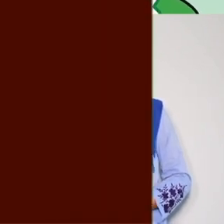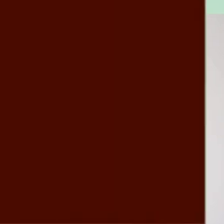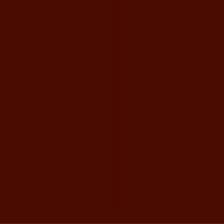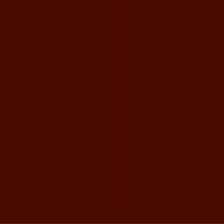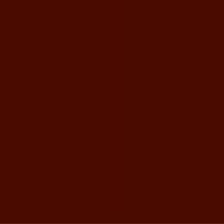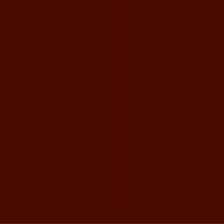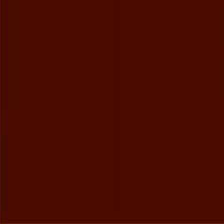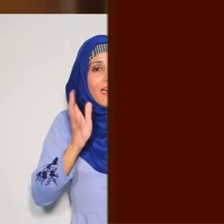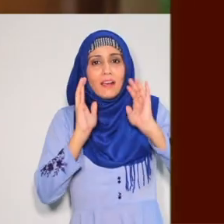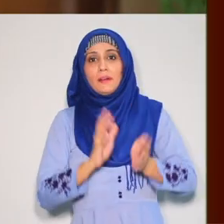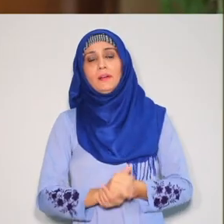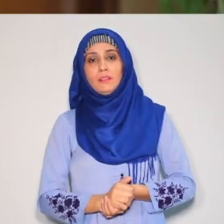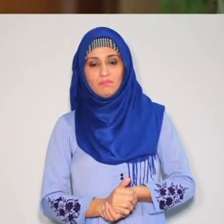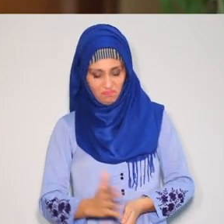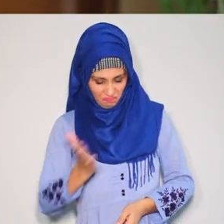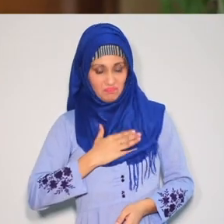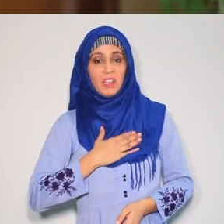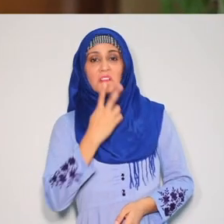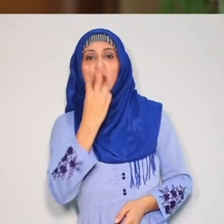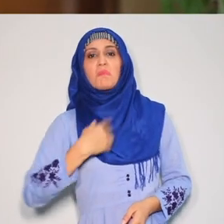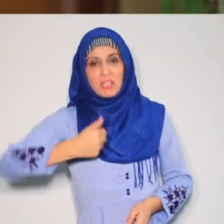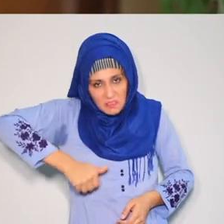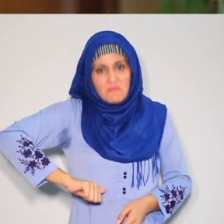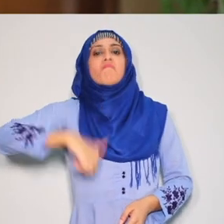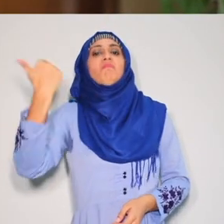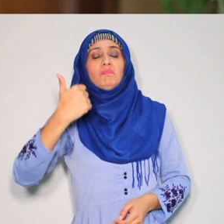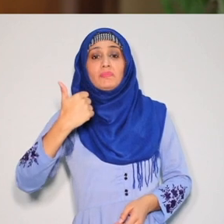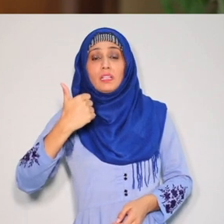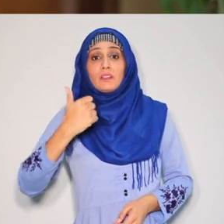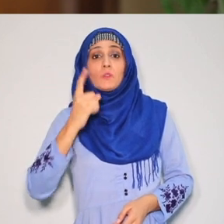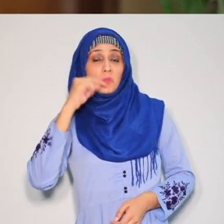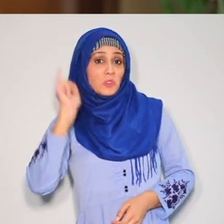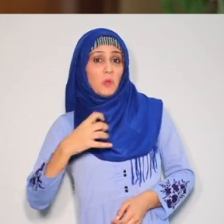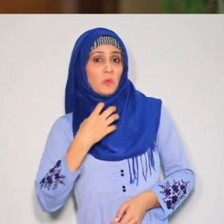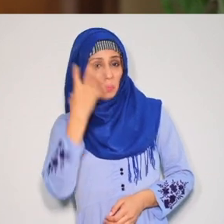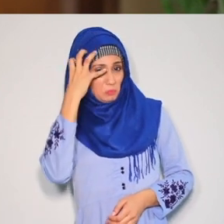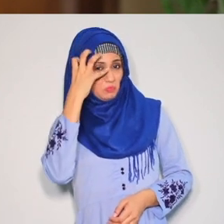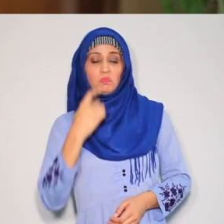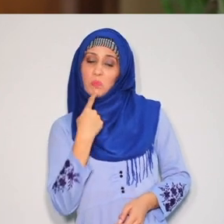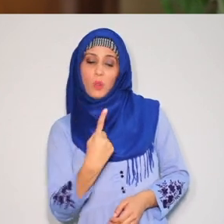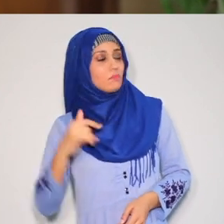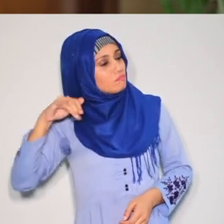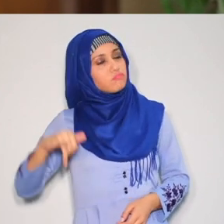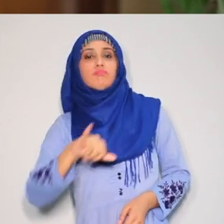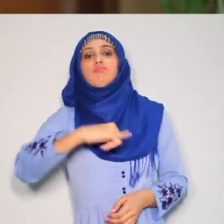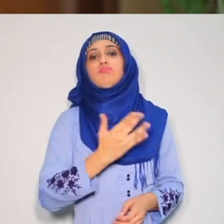बूम हंसा। मैं तुम्हें जीत के दिखाऊंगा, टुक टुक ने गुस्से से कहा और चला गया।